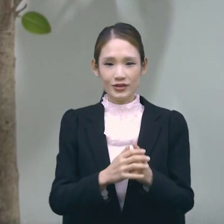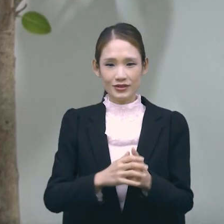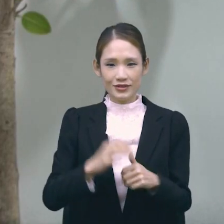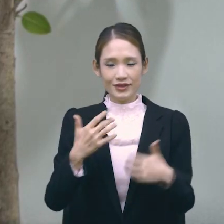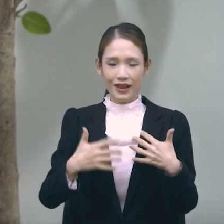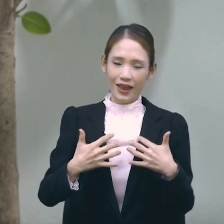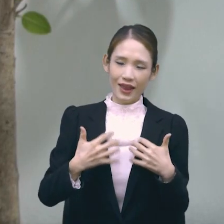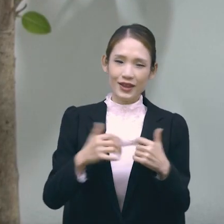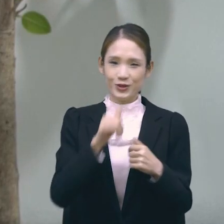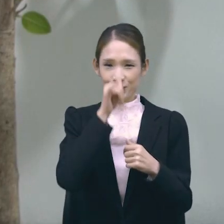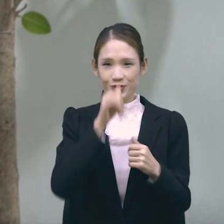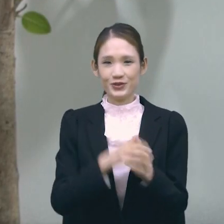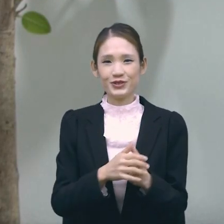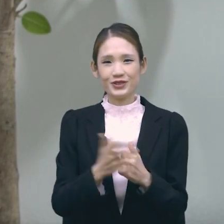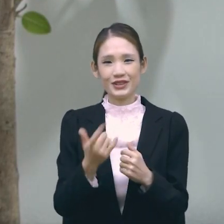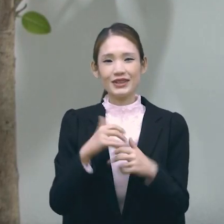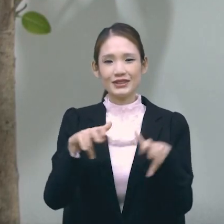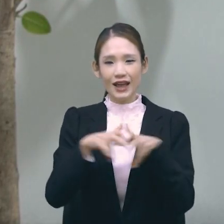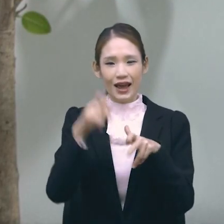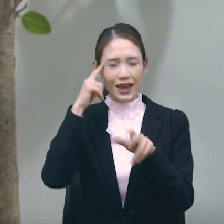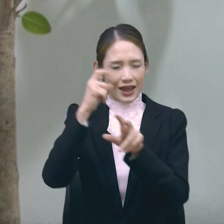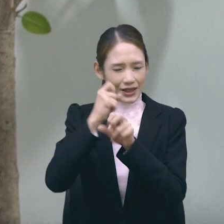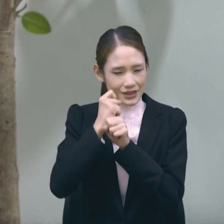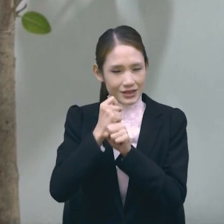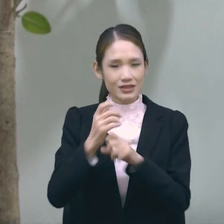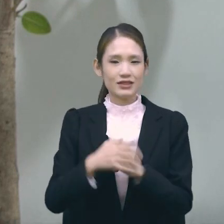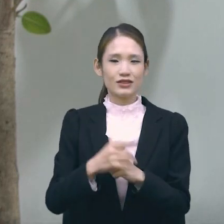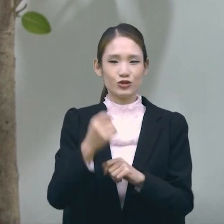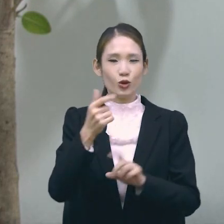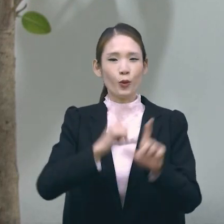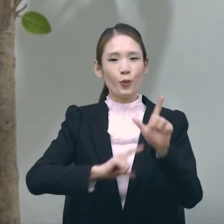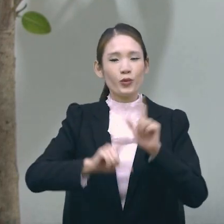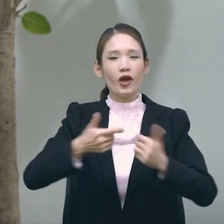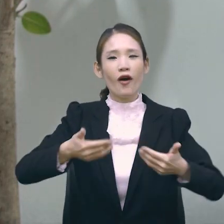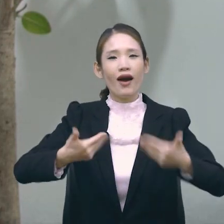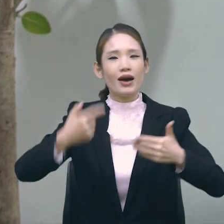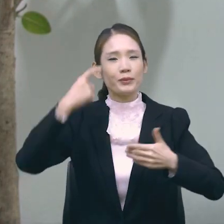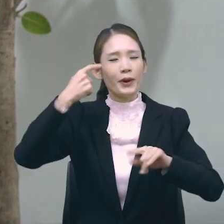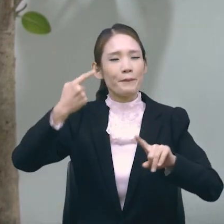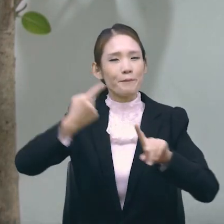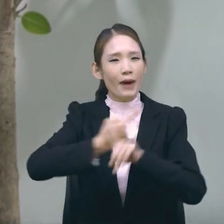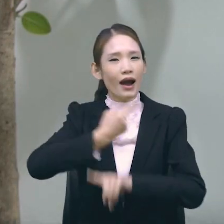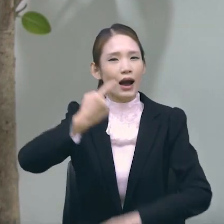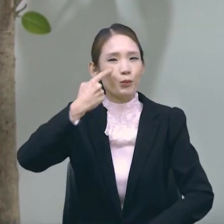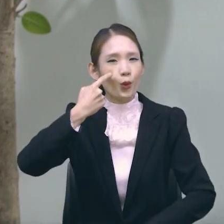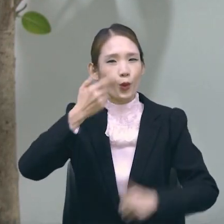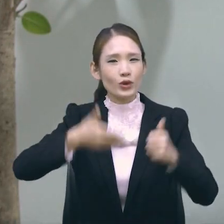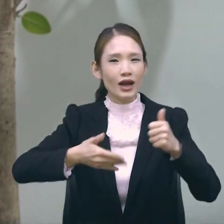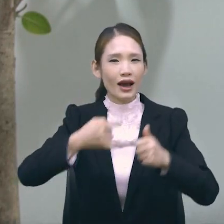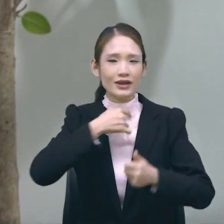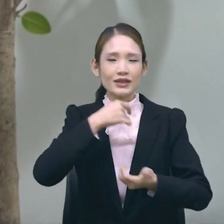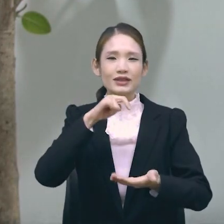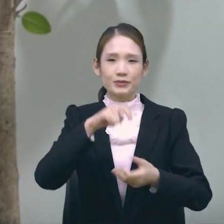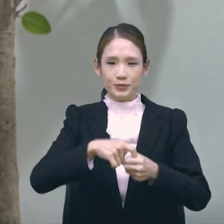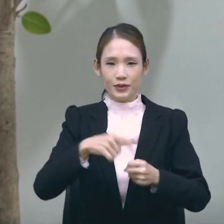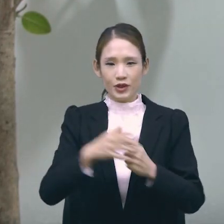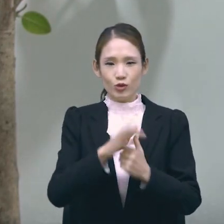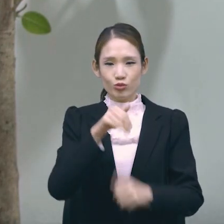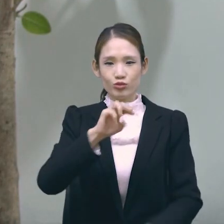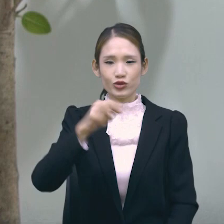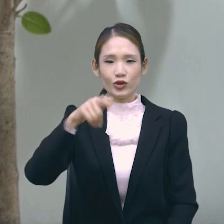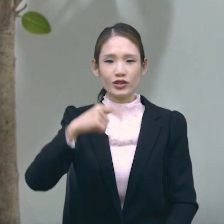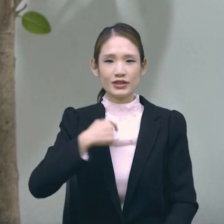떨준에서 재롱 부리고 있고요. 저희는 그냥 장애 인식을 조금 더 가볍게 개선해보자 뭐 이런 취지로 그냥 놀고